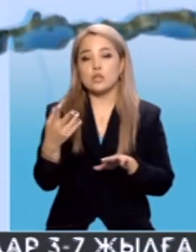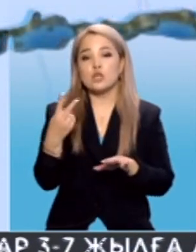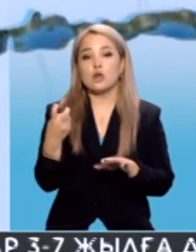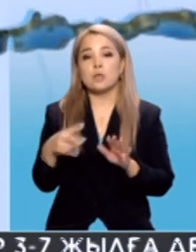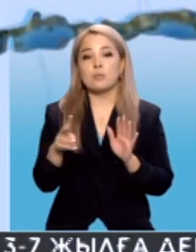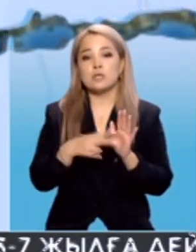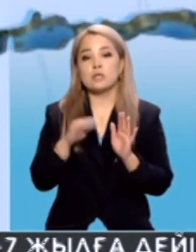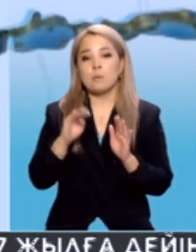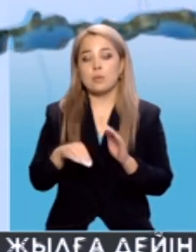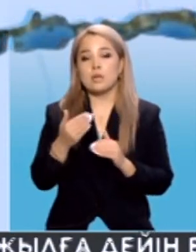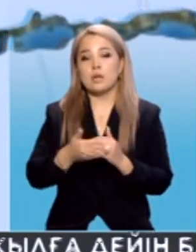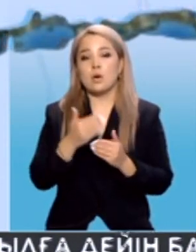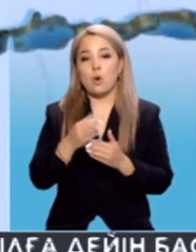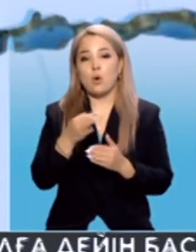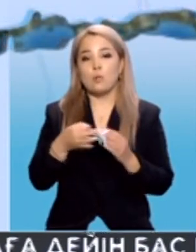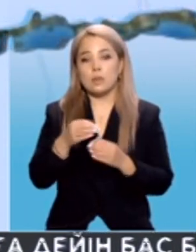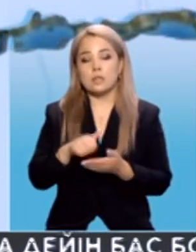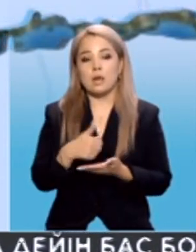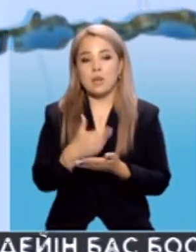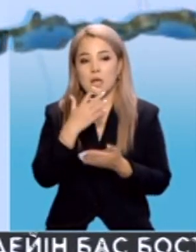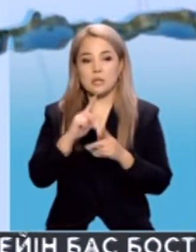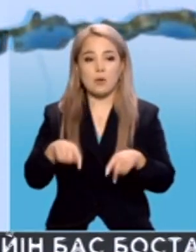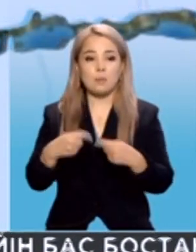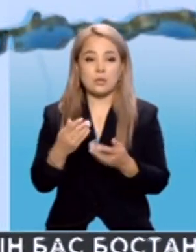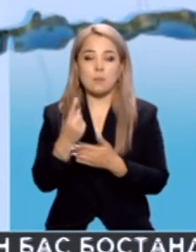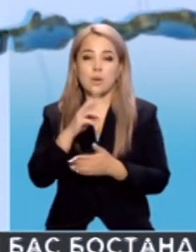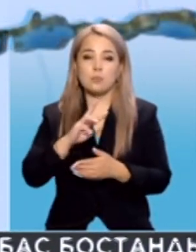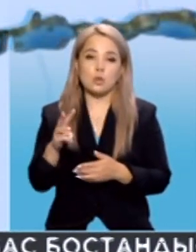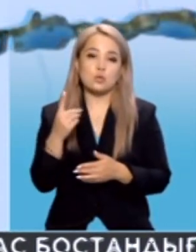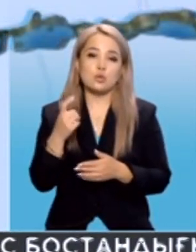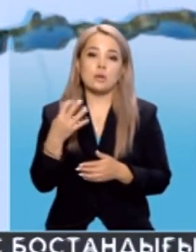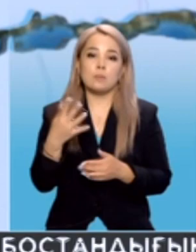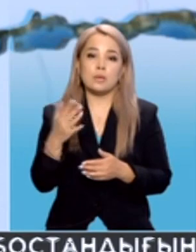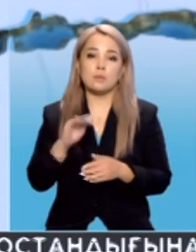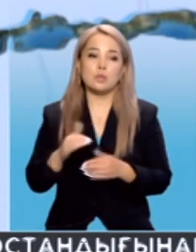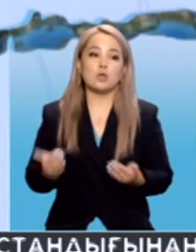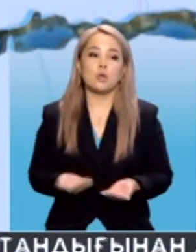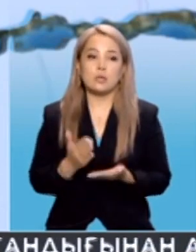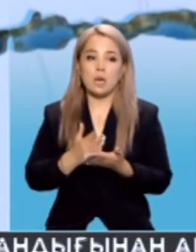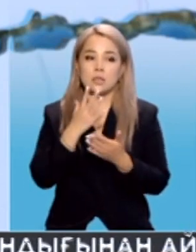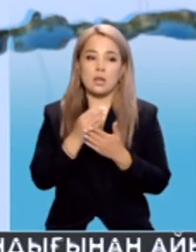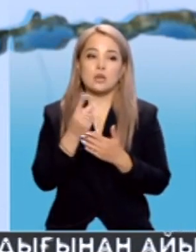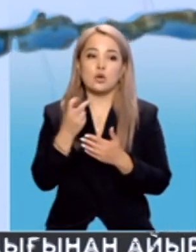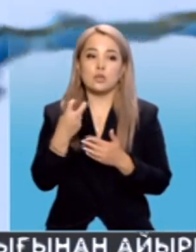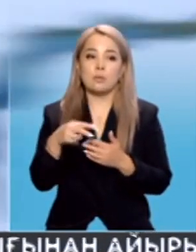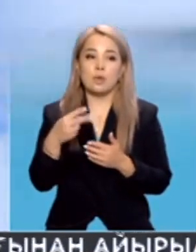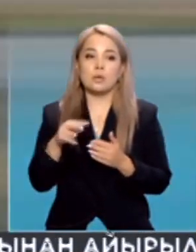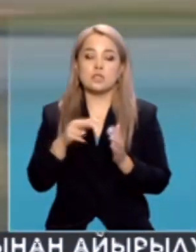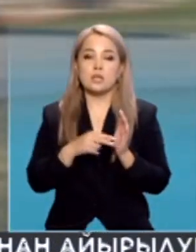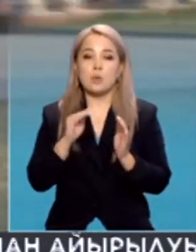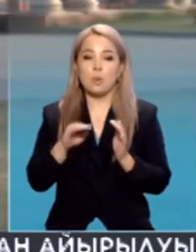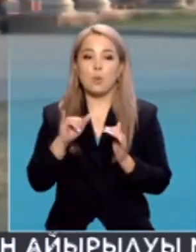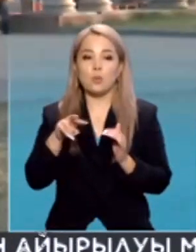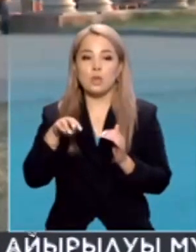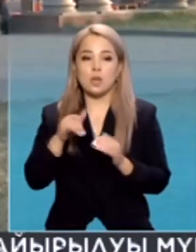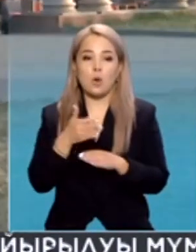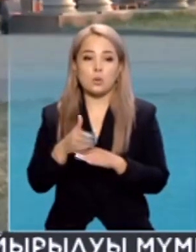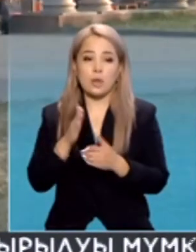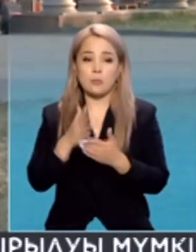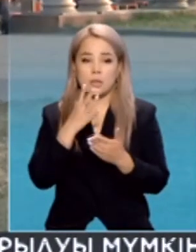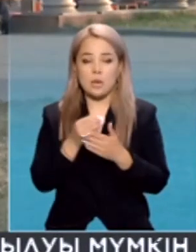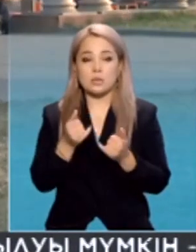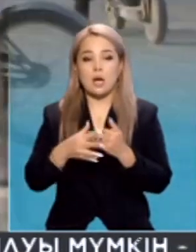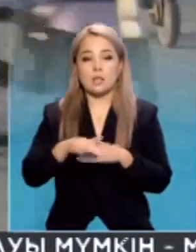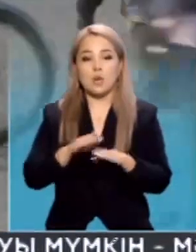227 мыңнан астамы жаңа облыстың еншісіне берілді. 1 миллион 145 мың тұрғынның 227 мыңы ұлытаулық болады. Жергілікті халық